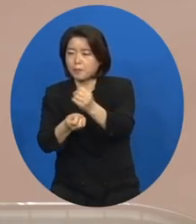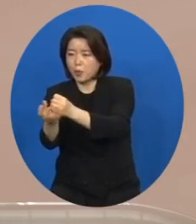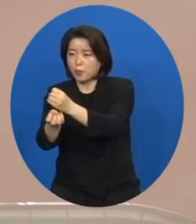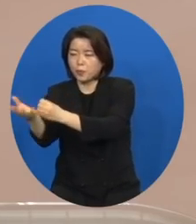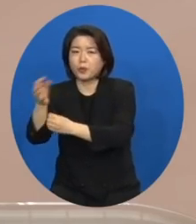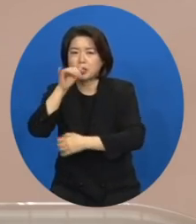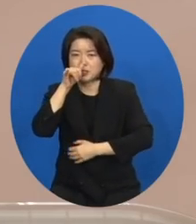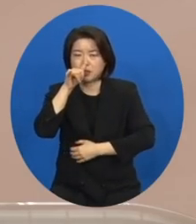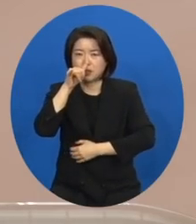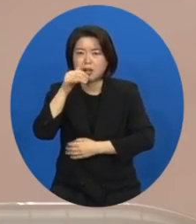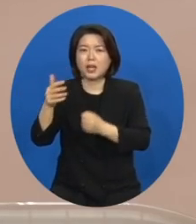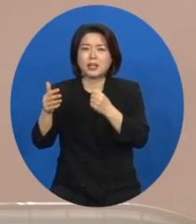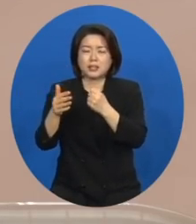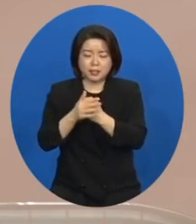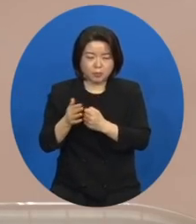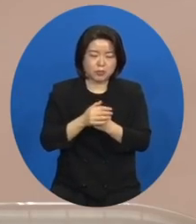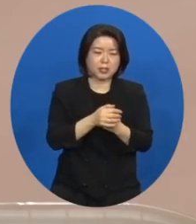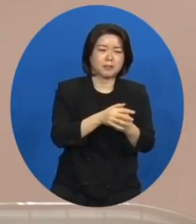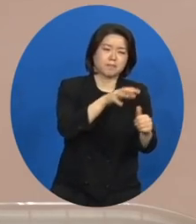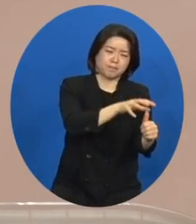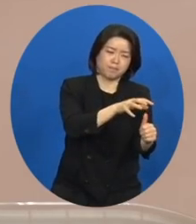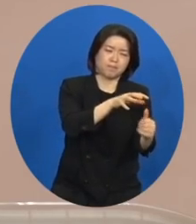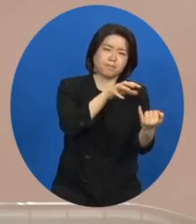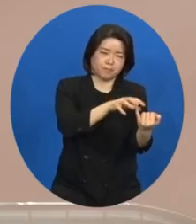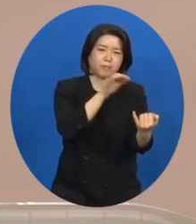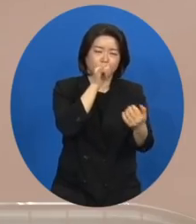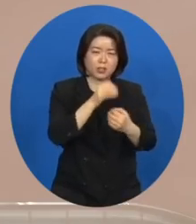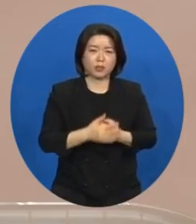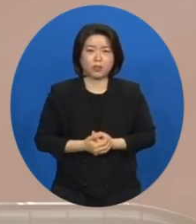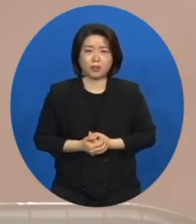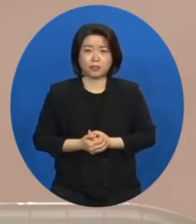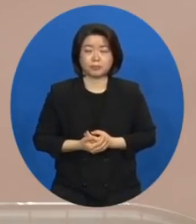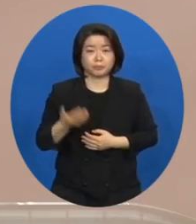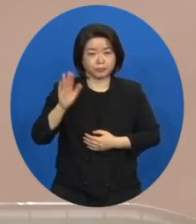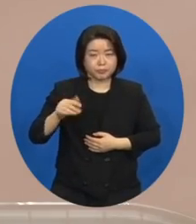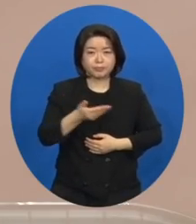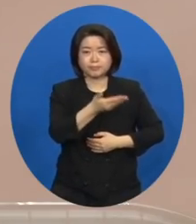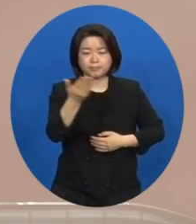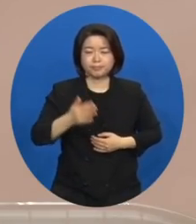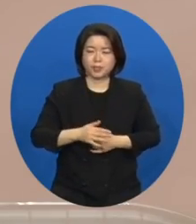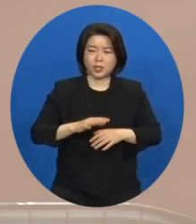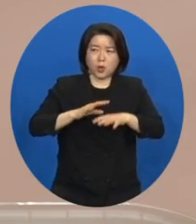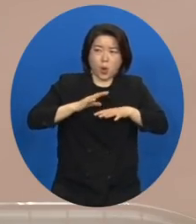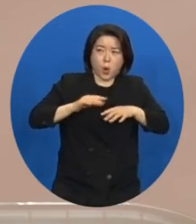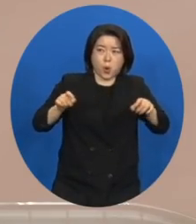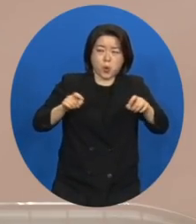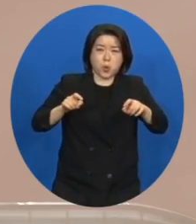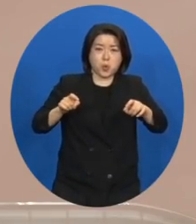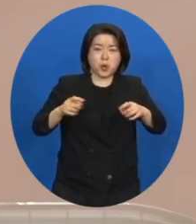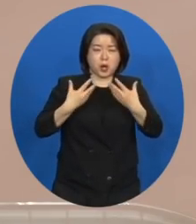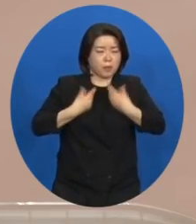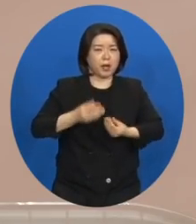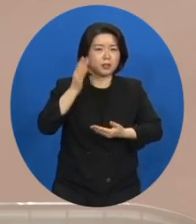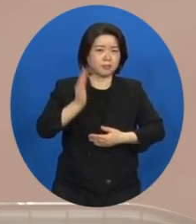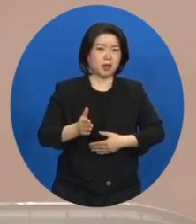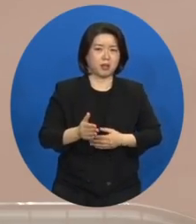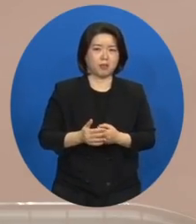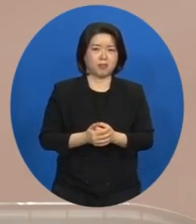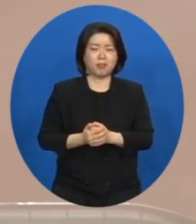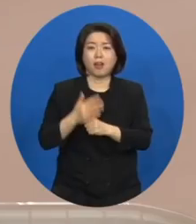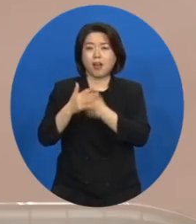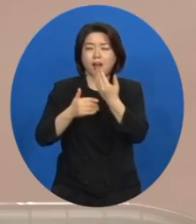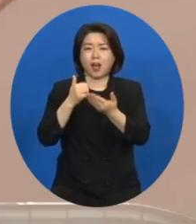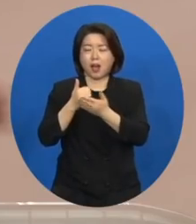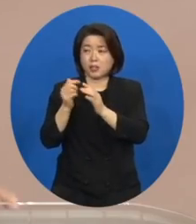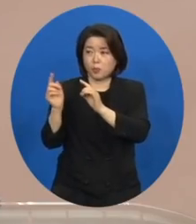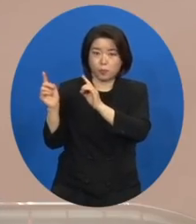묶어 두는 겁니다 그러나 여러분 여러분 두려워하거나 계속해서 낙담할 필요가 없어요 하나님께서 회복시킬 지 못할